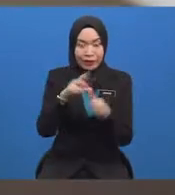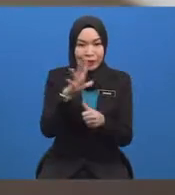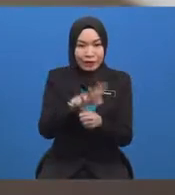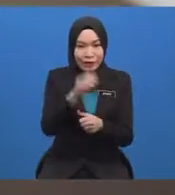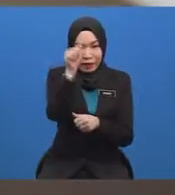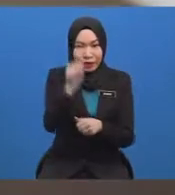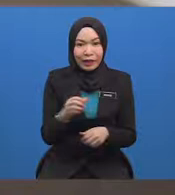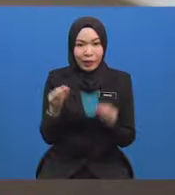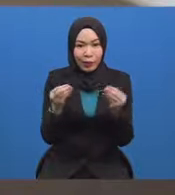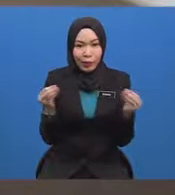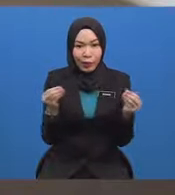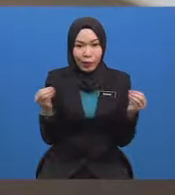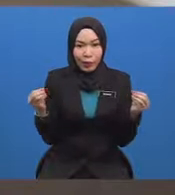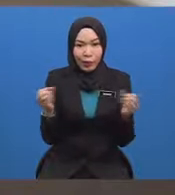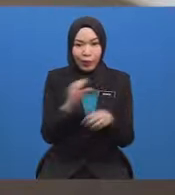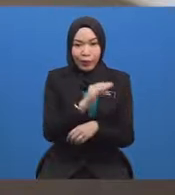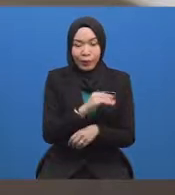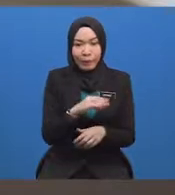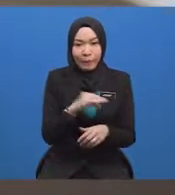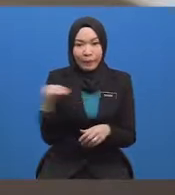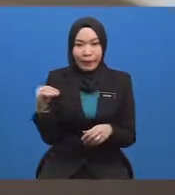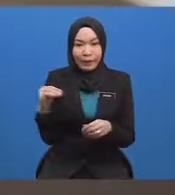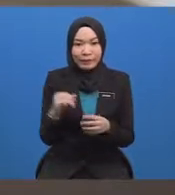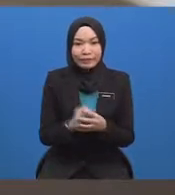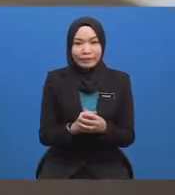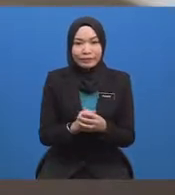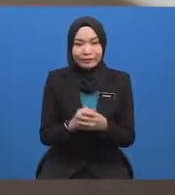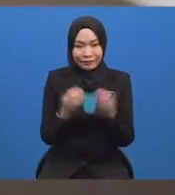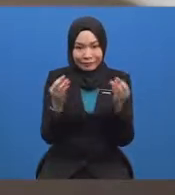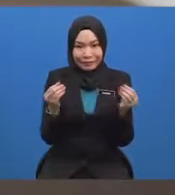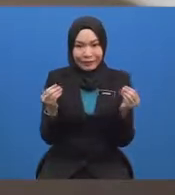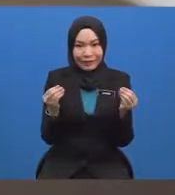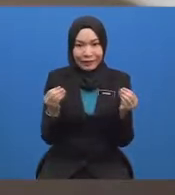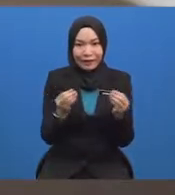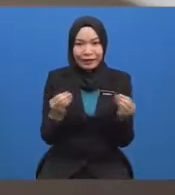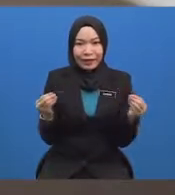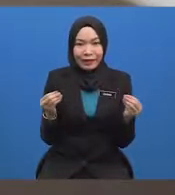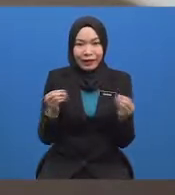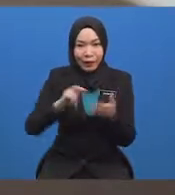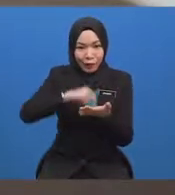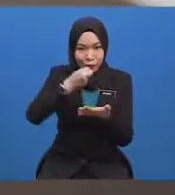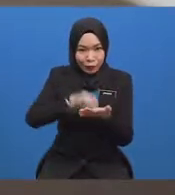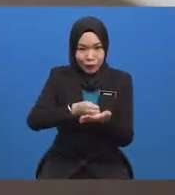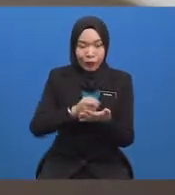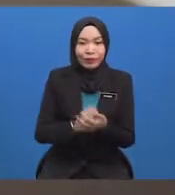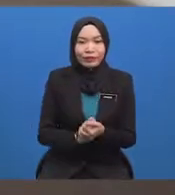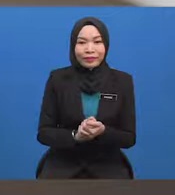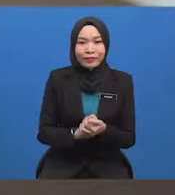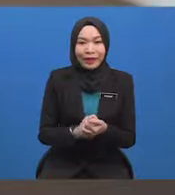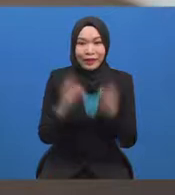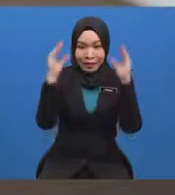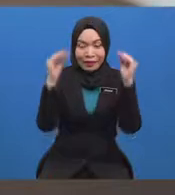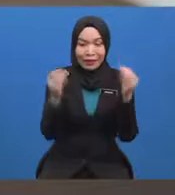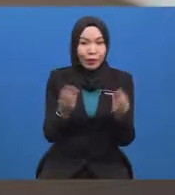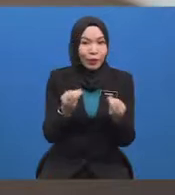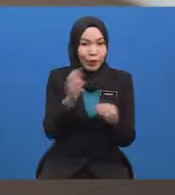dan tanah runtuh di Asia Tenggara Mari kita mulakan pelajaran hari ini Baiklah C guna